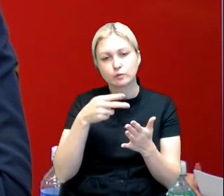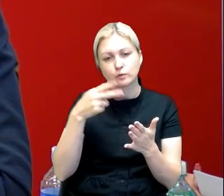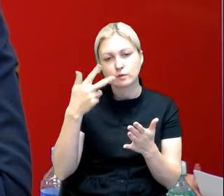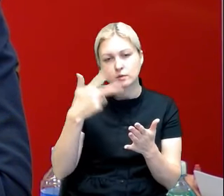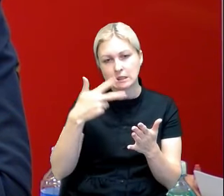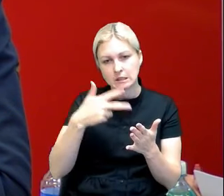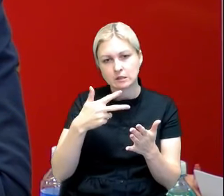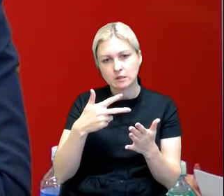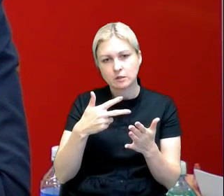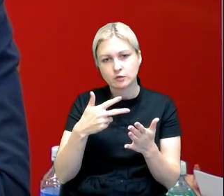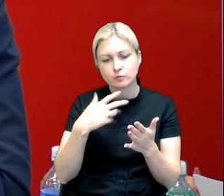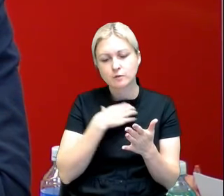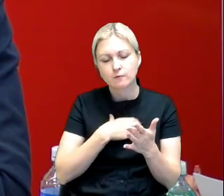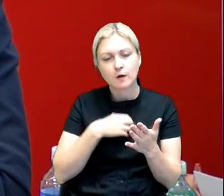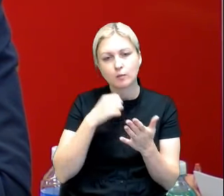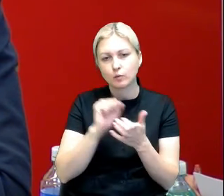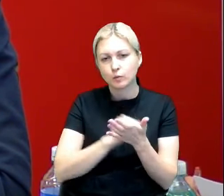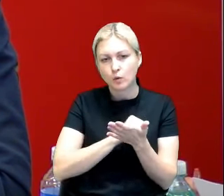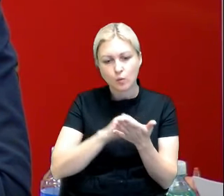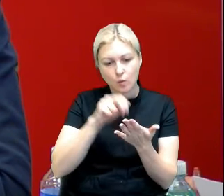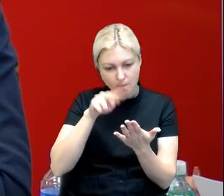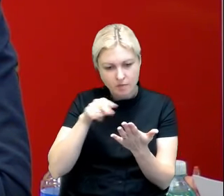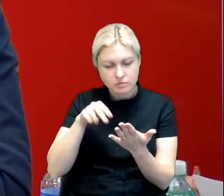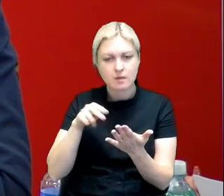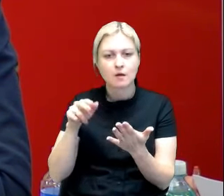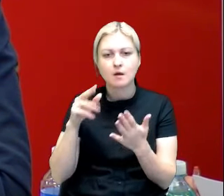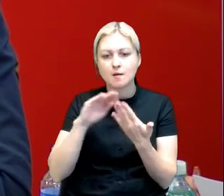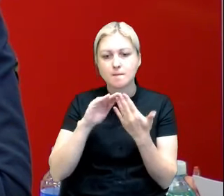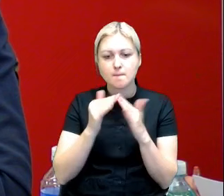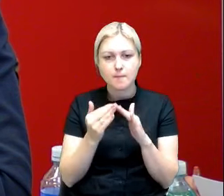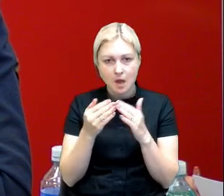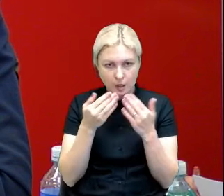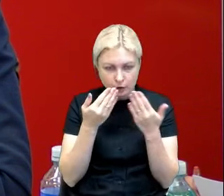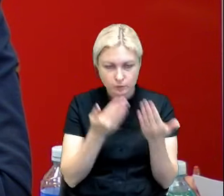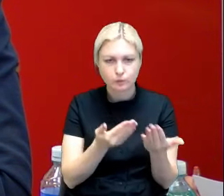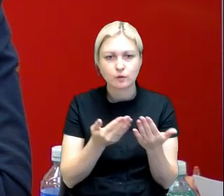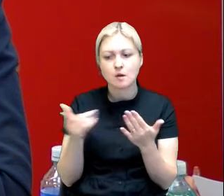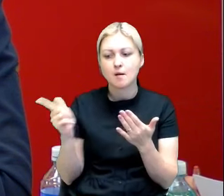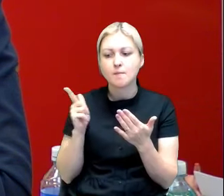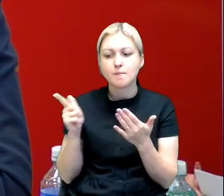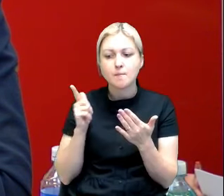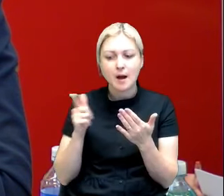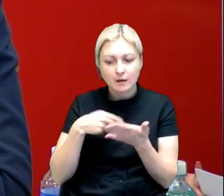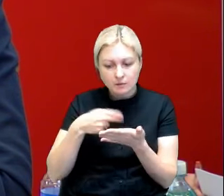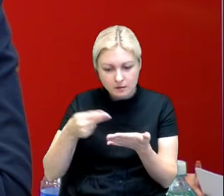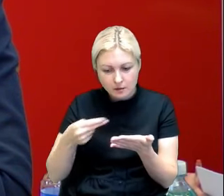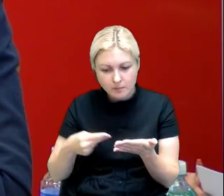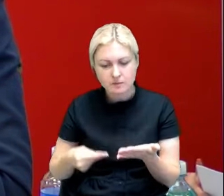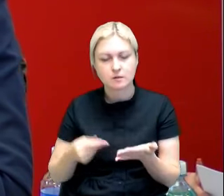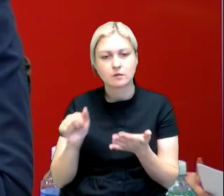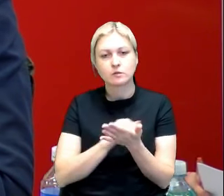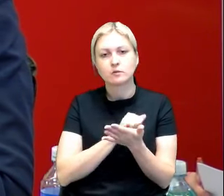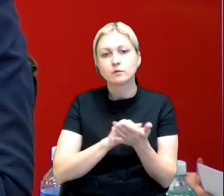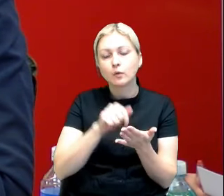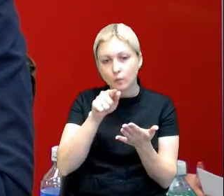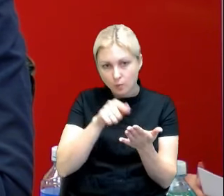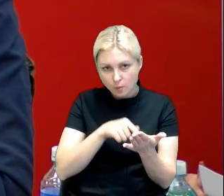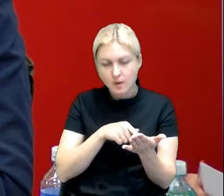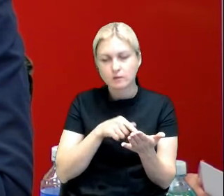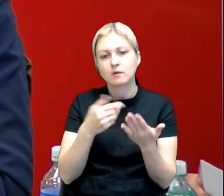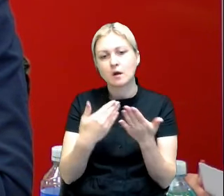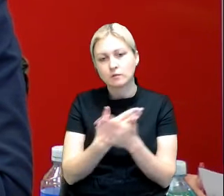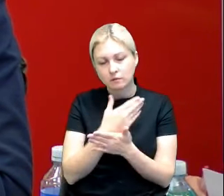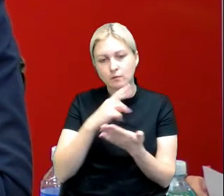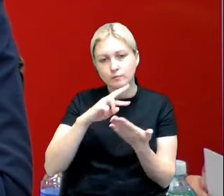tai yra svarbų dokumentą miestui ir ją pasirašusiems partneriams bei atnaujinti šį dokumentą kad jis atitiktų